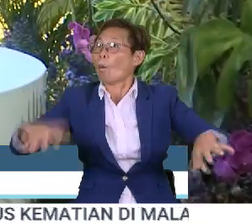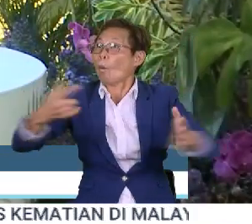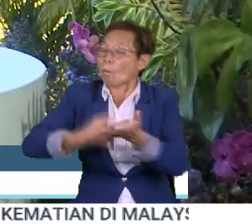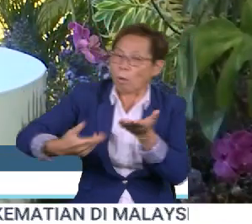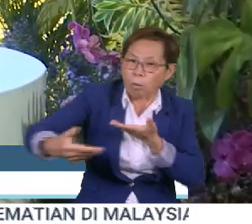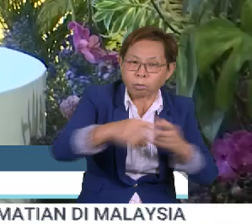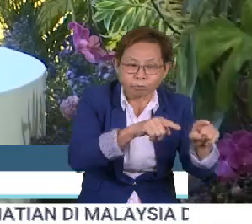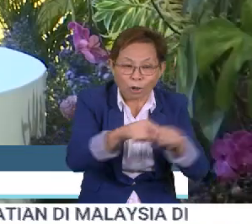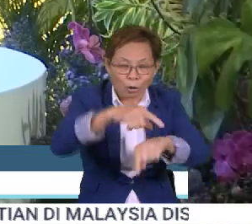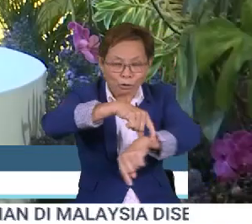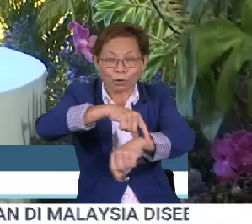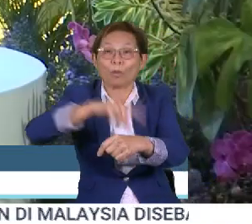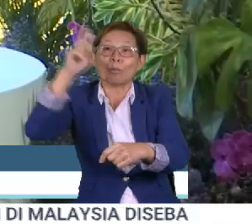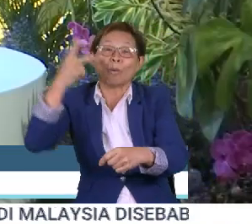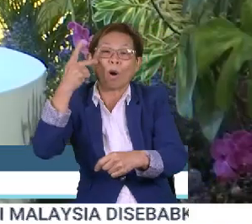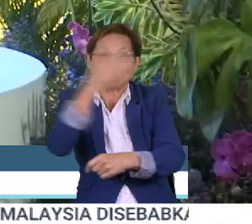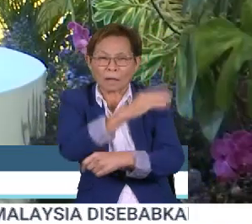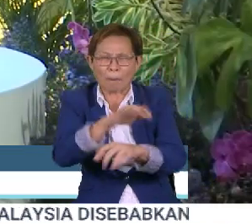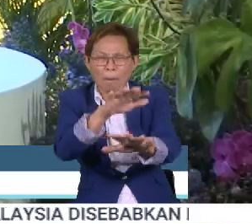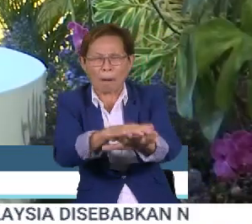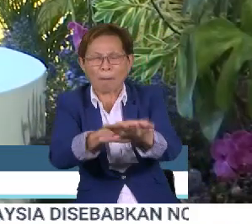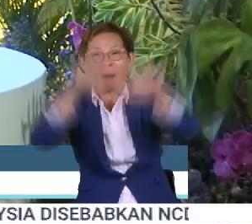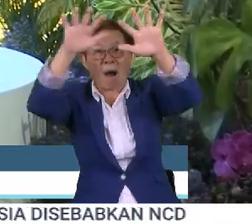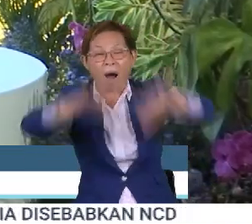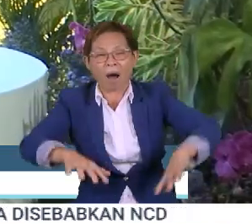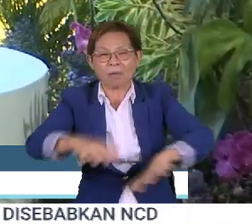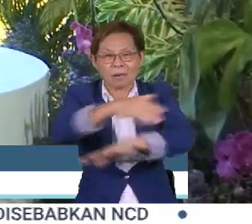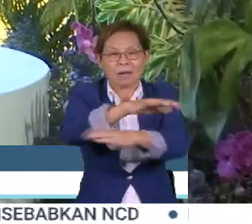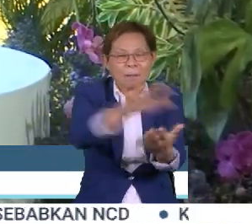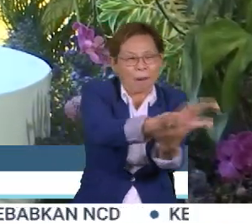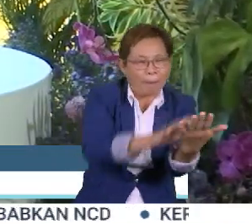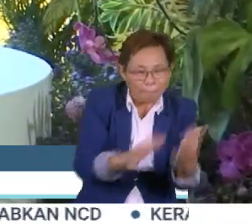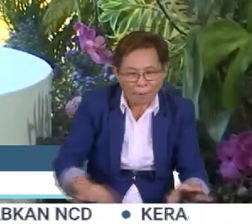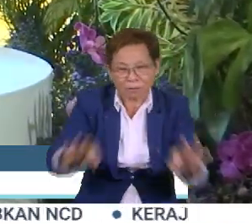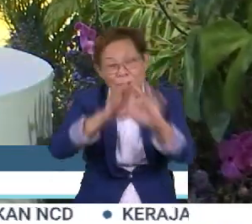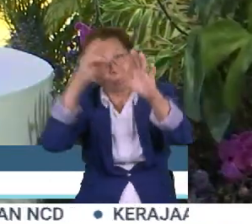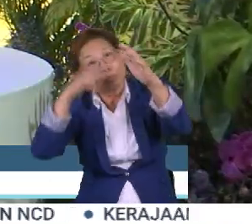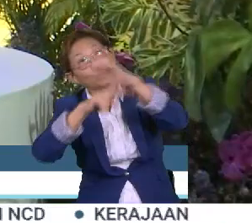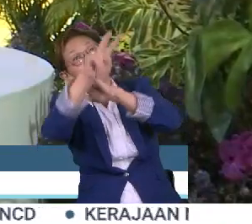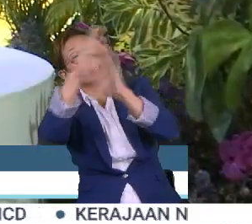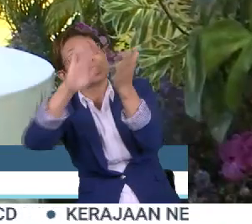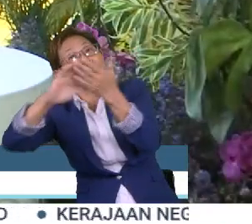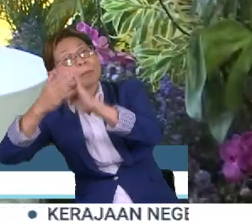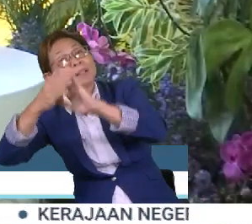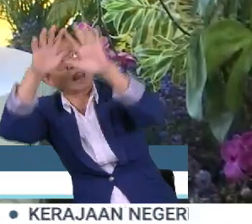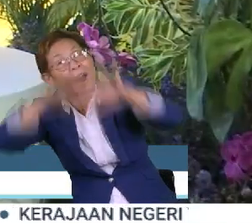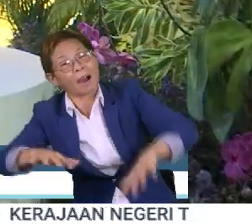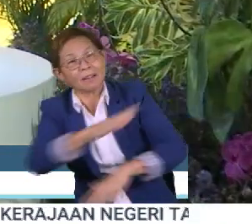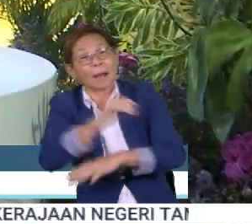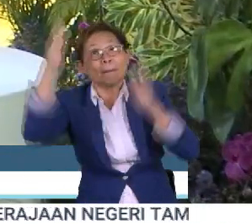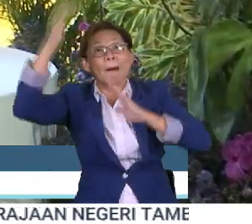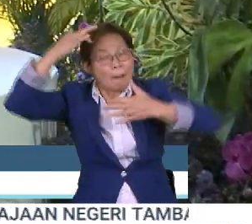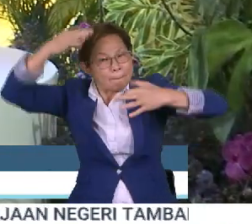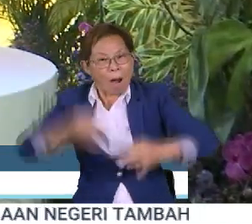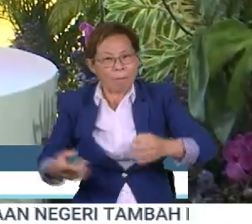persaingan jiwa politik dan kepusatan ASEAN menggariskan kepentingan bisi komunity ASEAN pendirian Malaysia